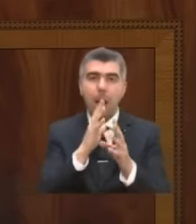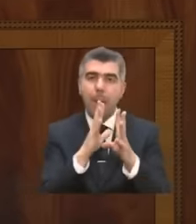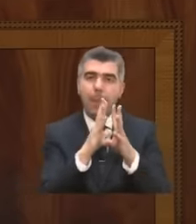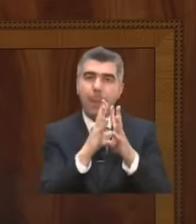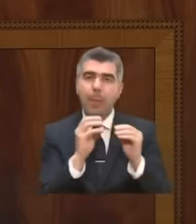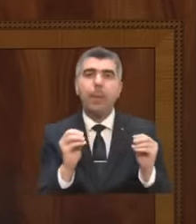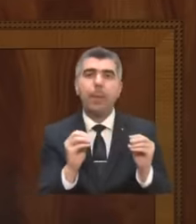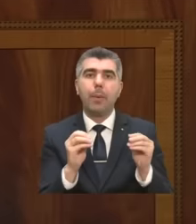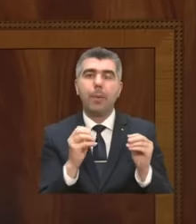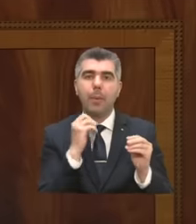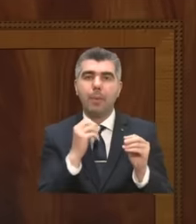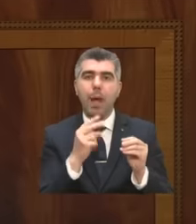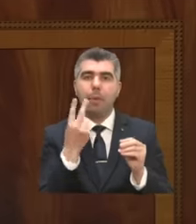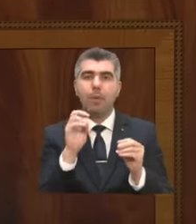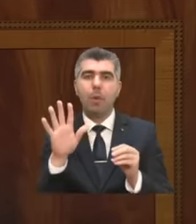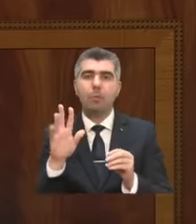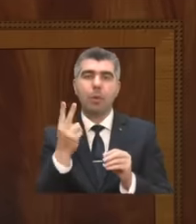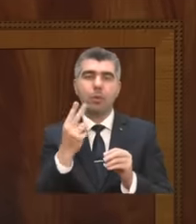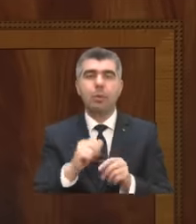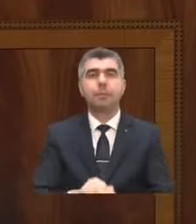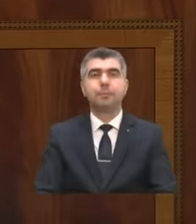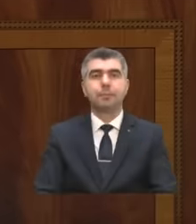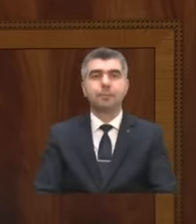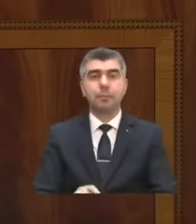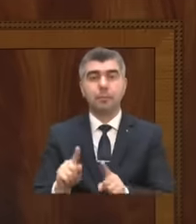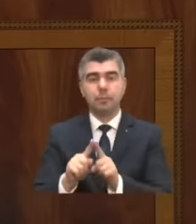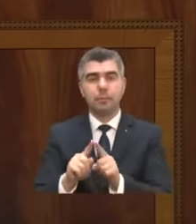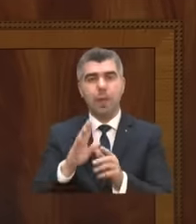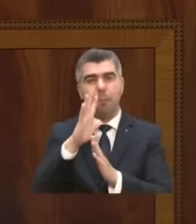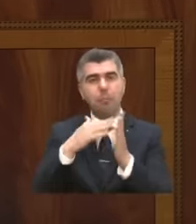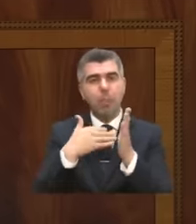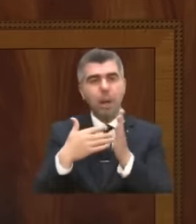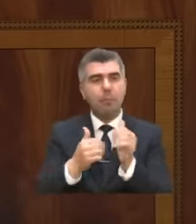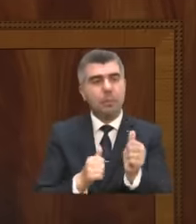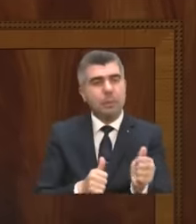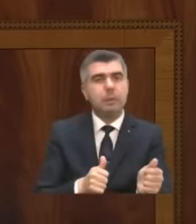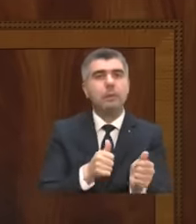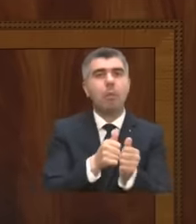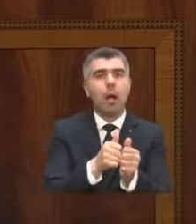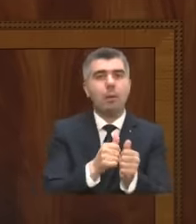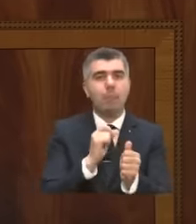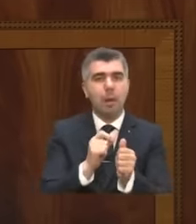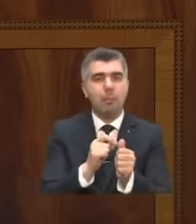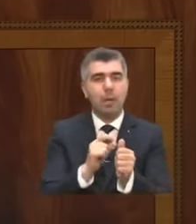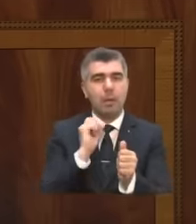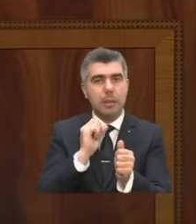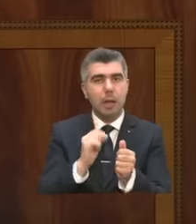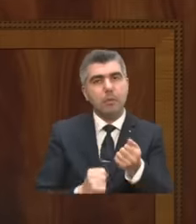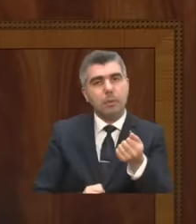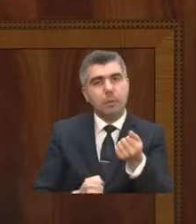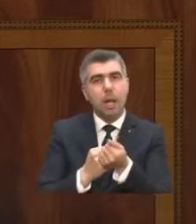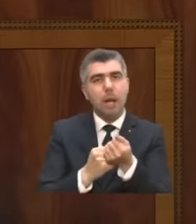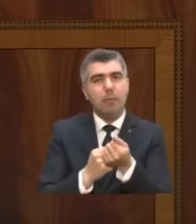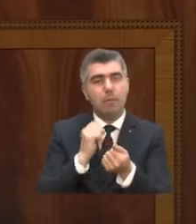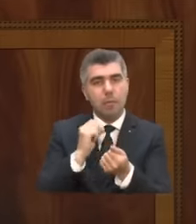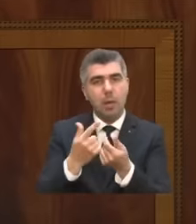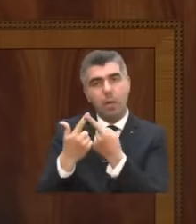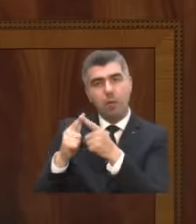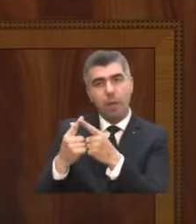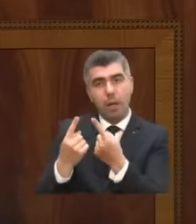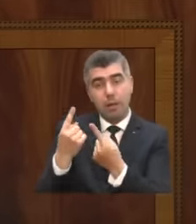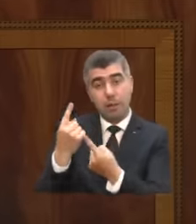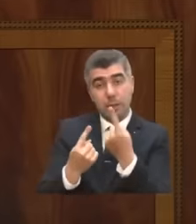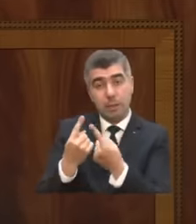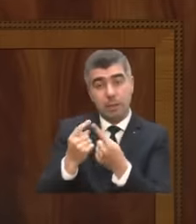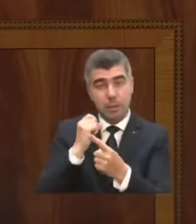افق 2025. برنامج مواكبه دعم مؤقت لمهني النقل المرتبط بالمحروقات اللي خاصو يستافدوا، سبقوني سبق لي سيد النائب قالها